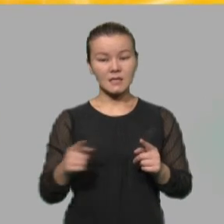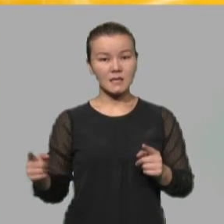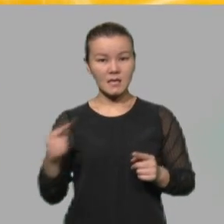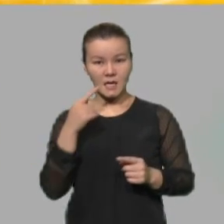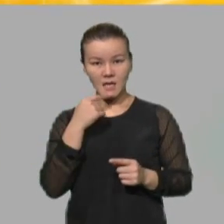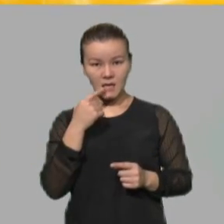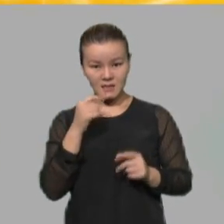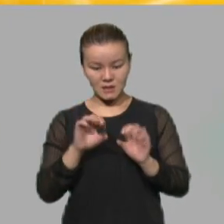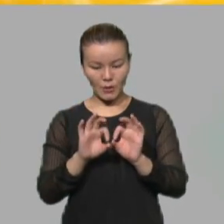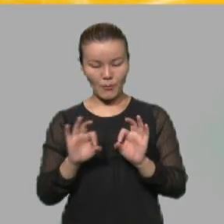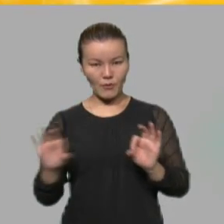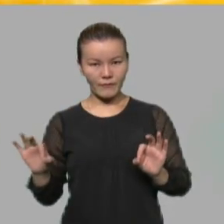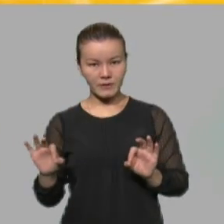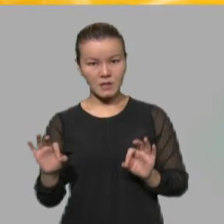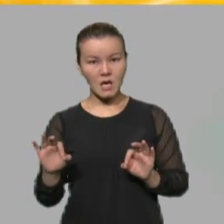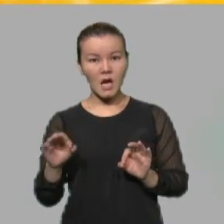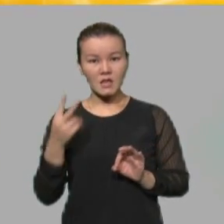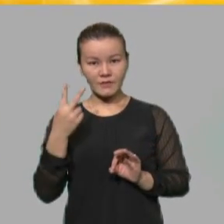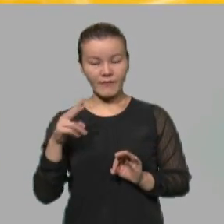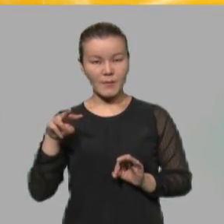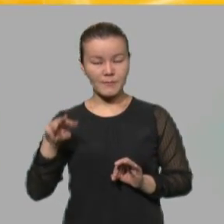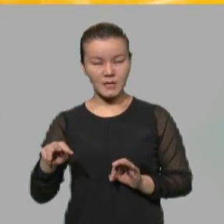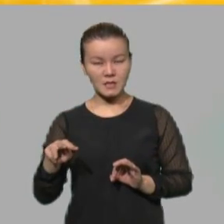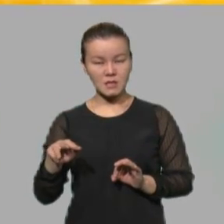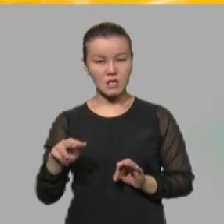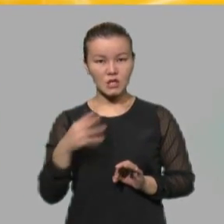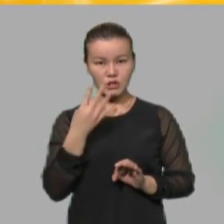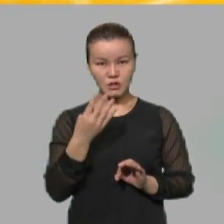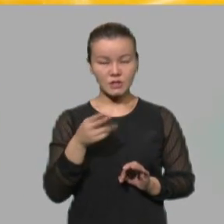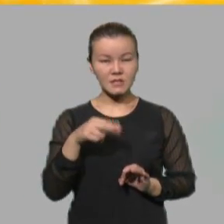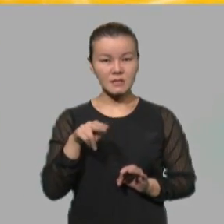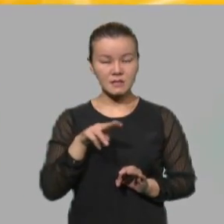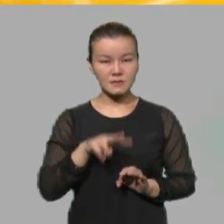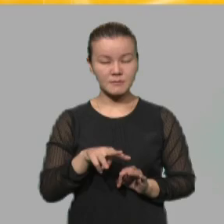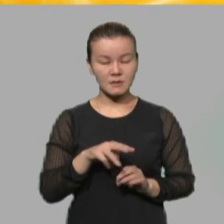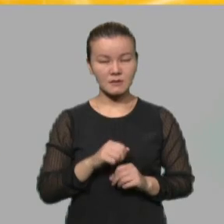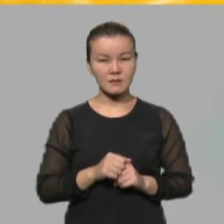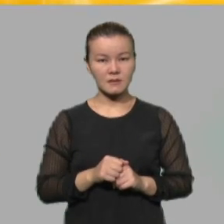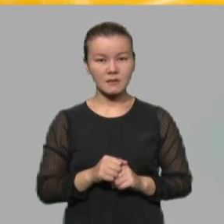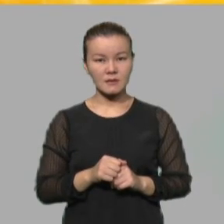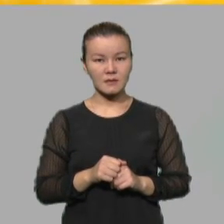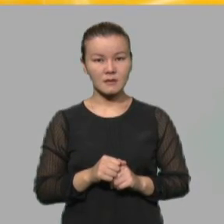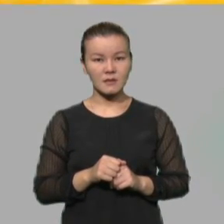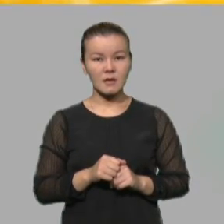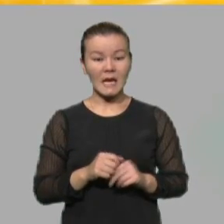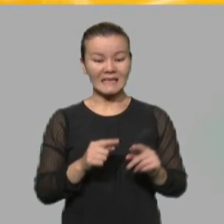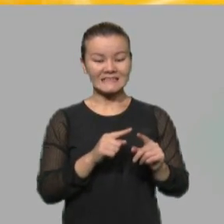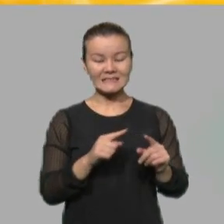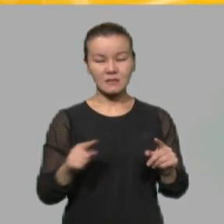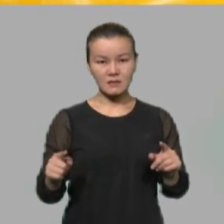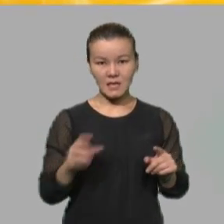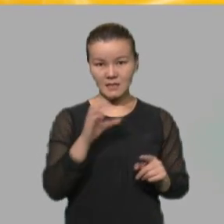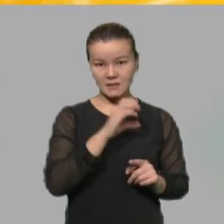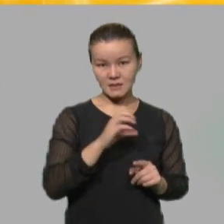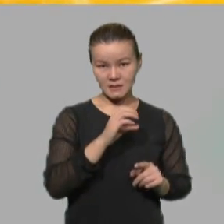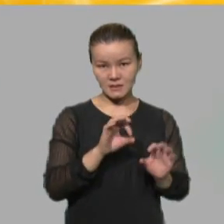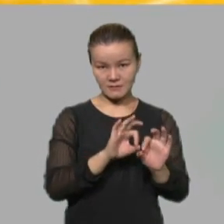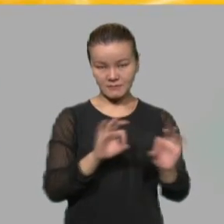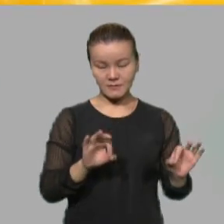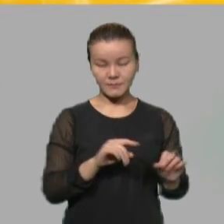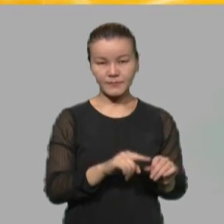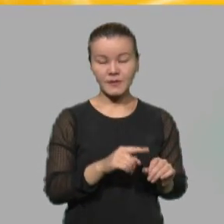Длина красной проволоки 2 метра 4 дециметра. Длина